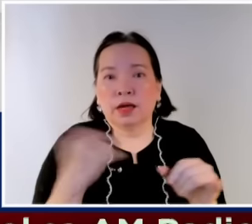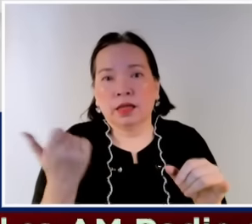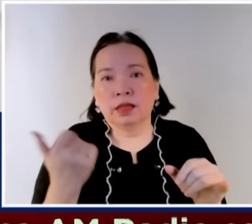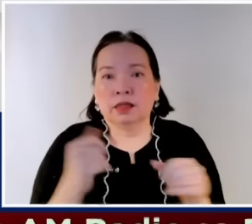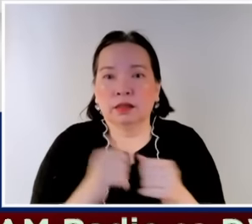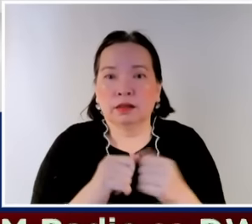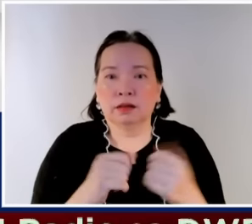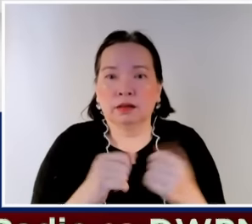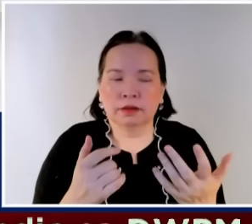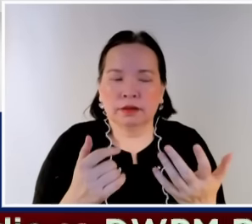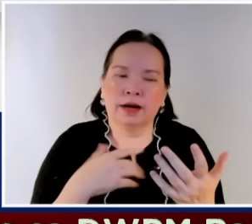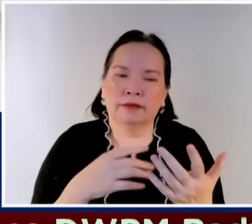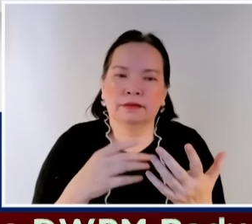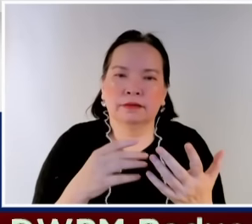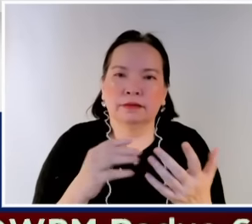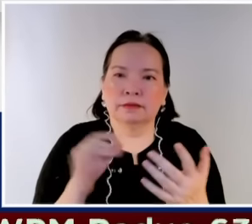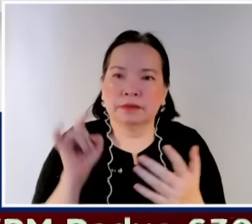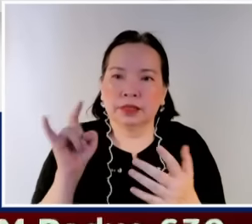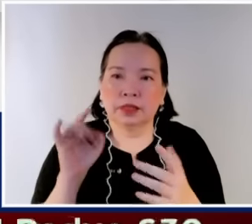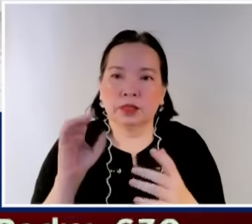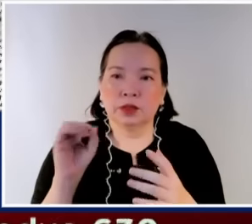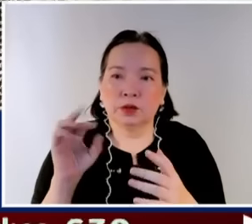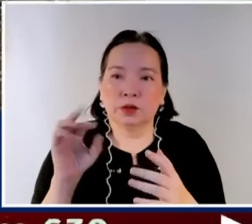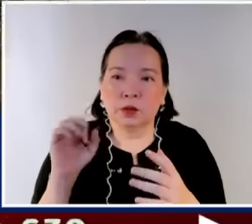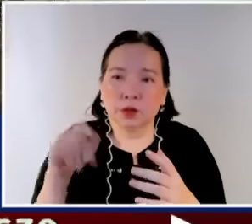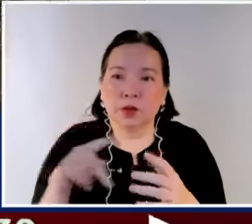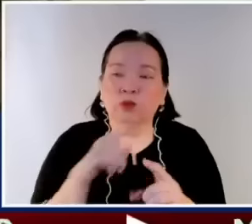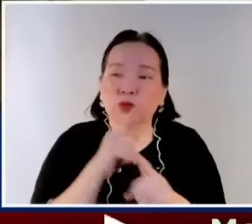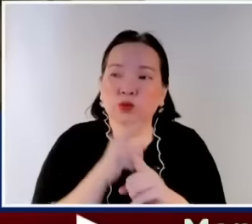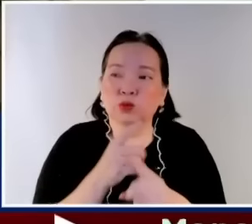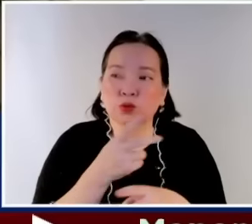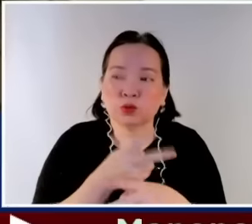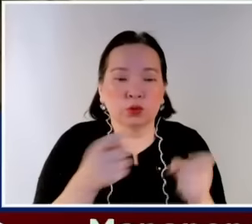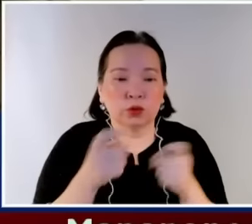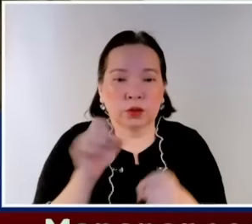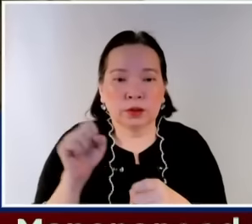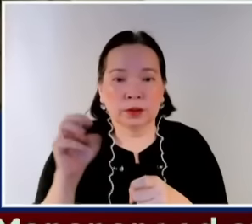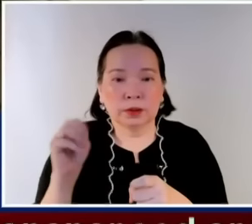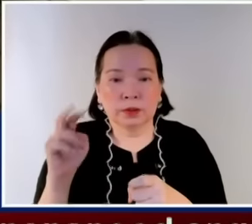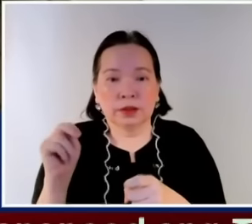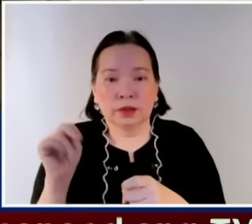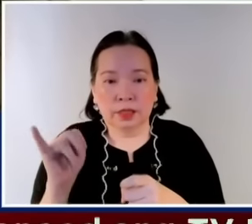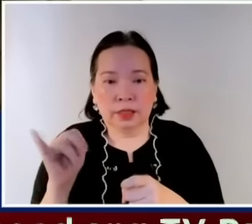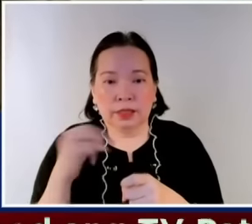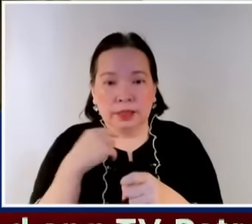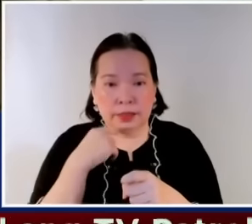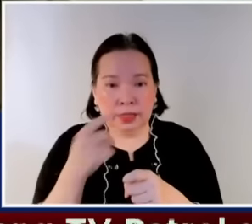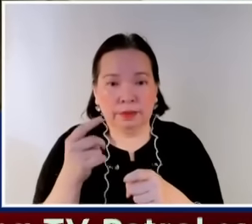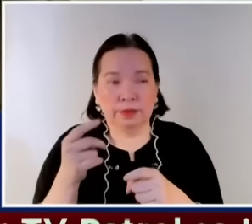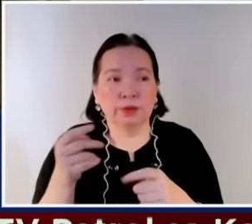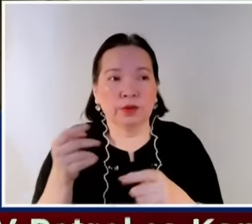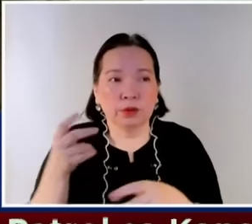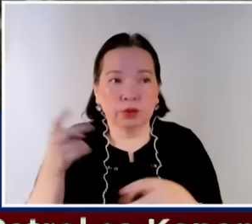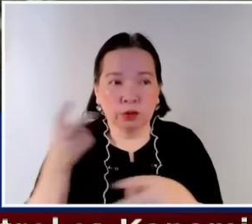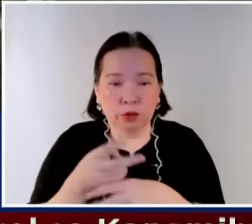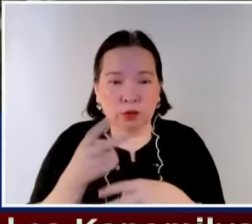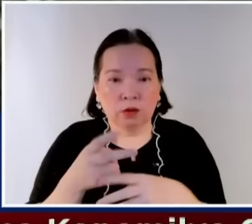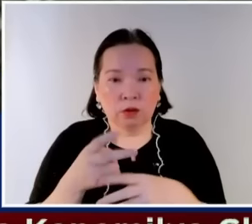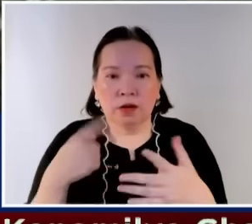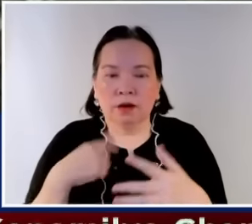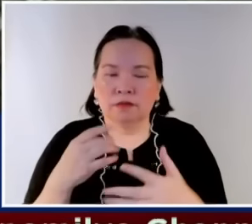Media Corporation na nagpapatakbo sa SMNI. Sa desisyon ng korte, pinaboran nila ang petisyon ng Anti-Money